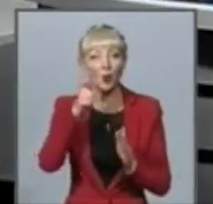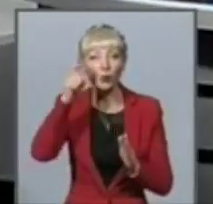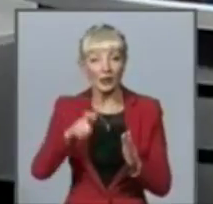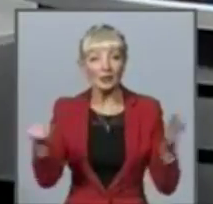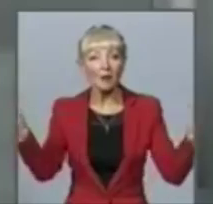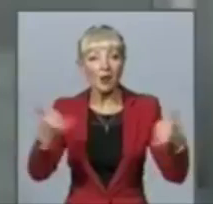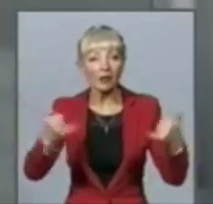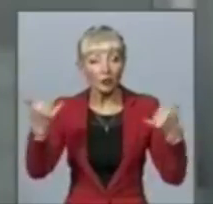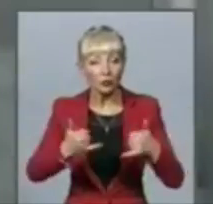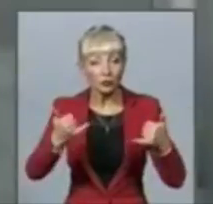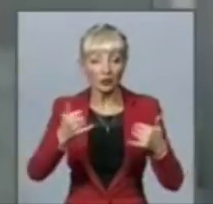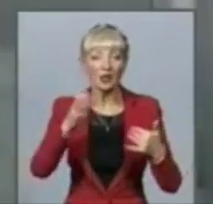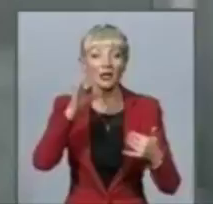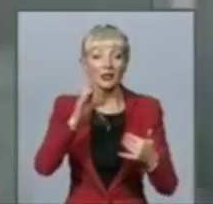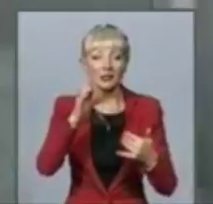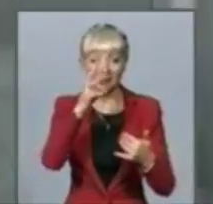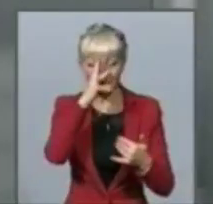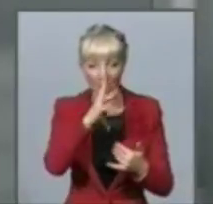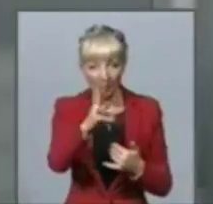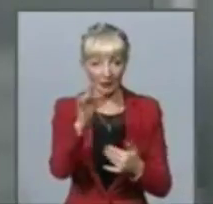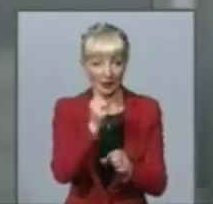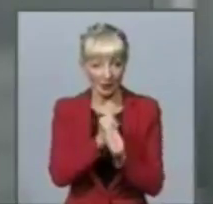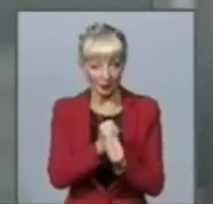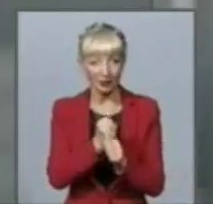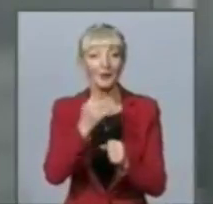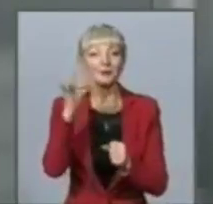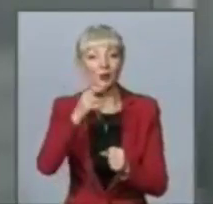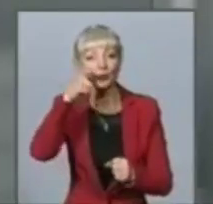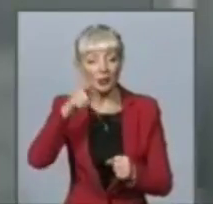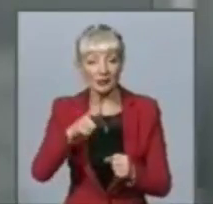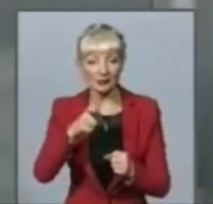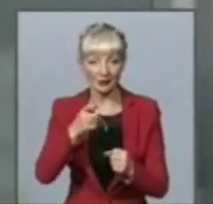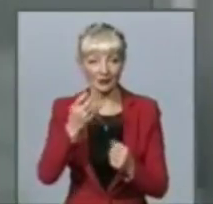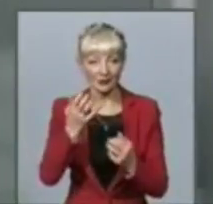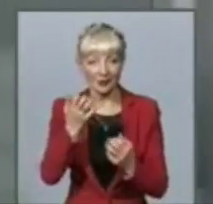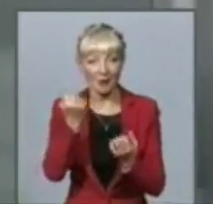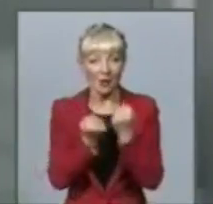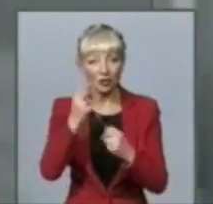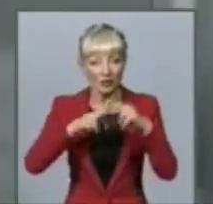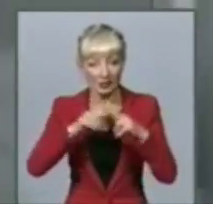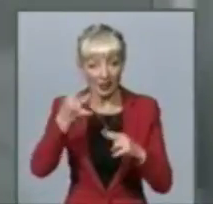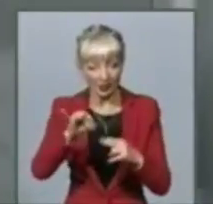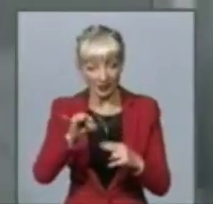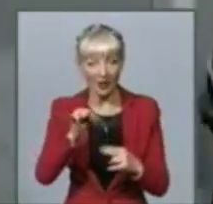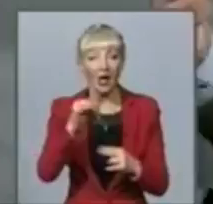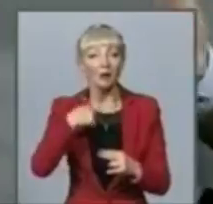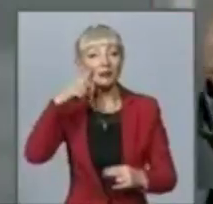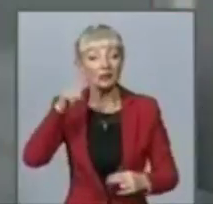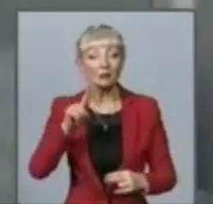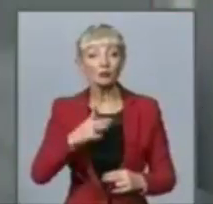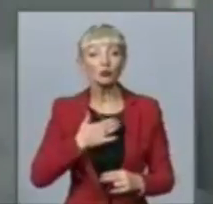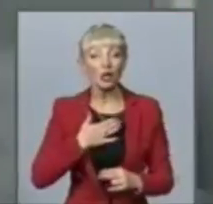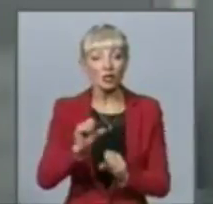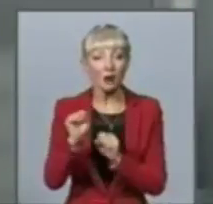роботою, з зарплатою. Це значить, що є метал українських машинобудівельників. Це дуже важливо для Харкова та Харківщини. Це значить, що наша оборонка